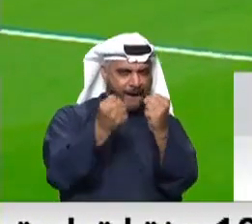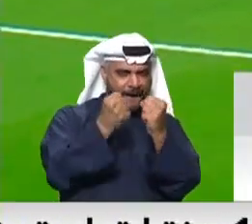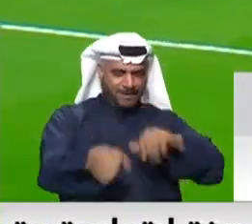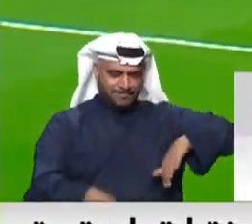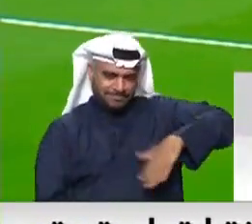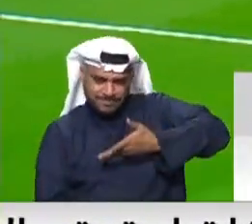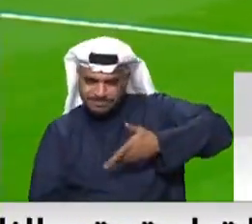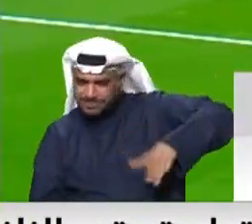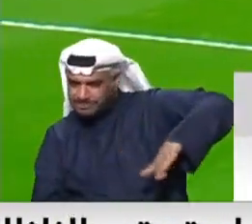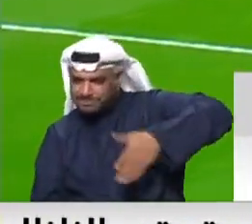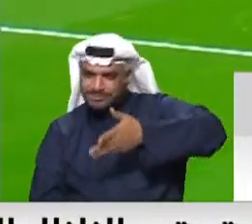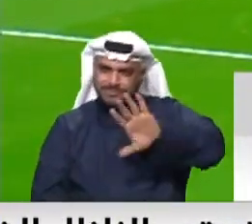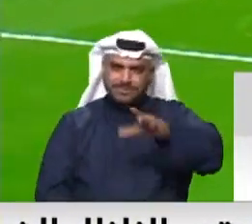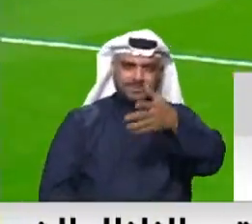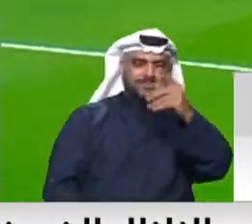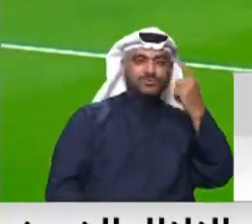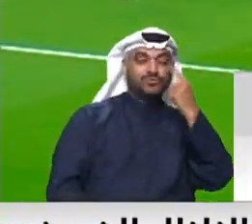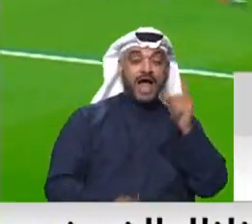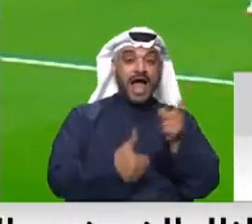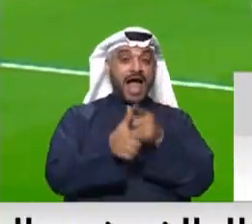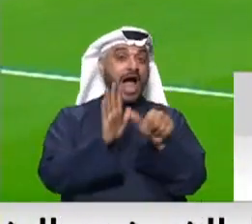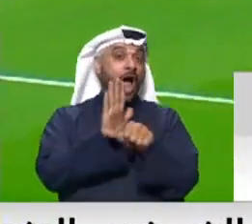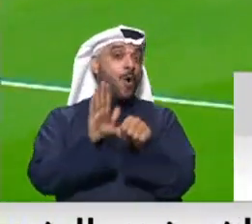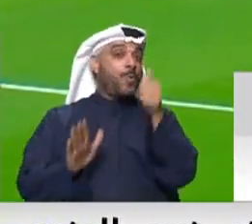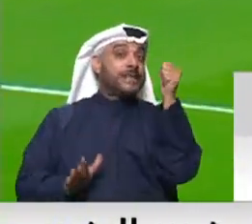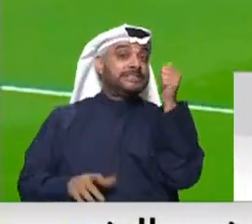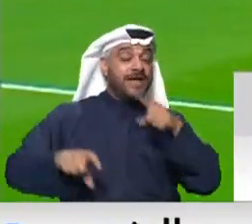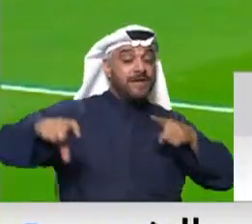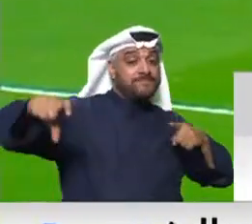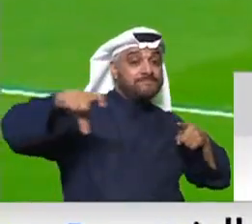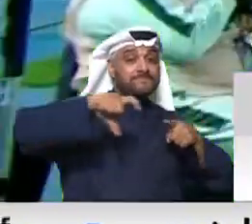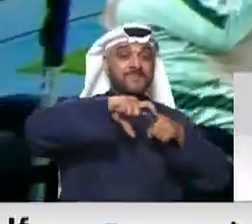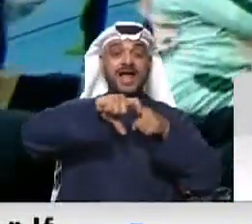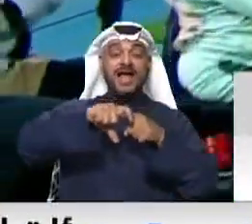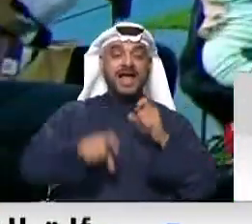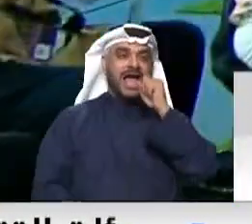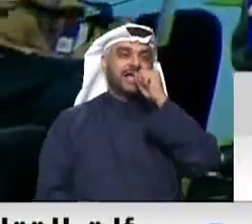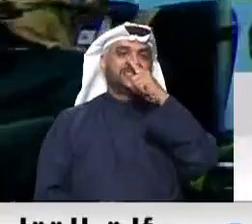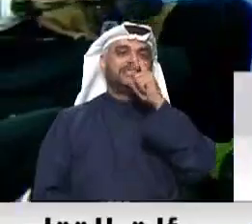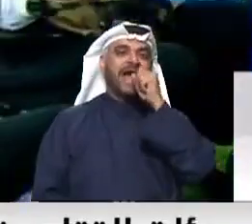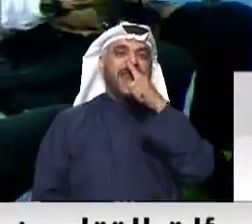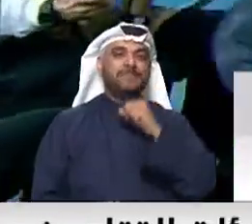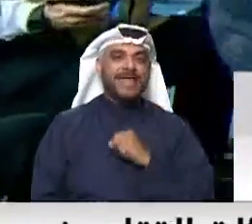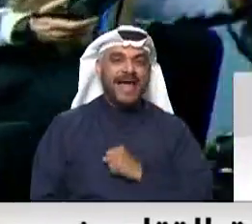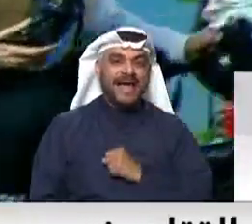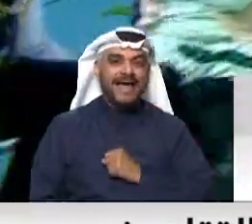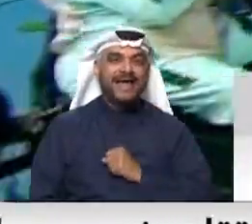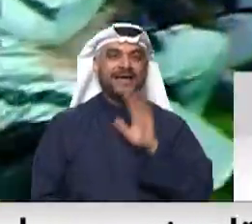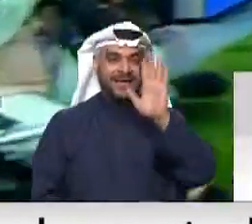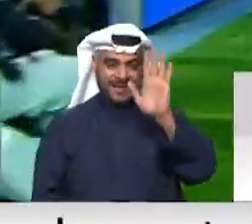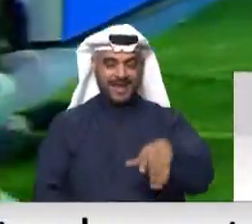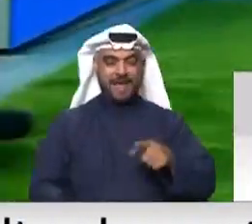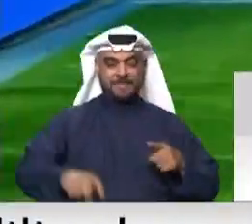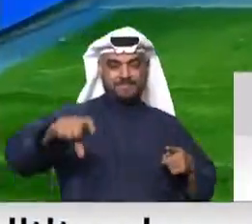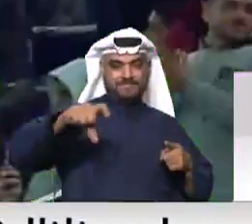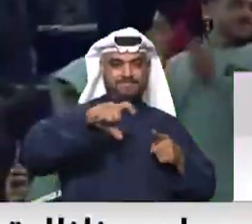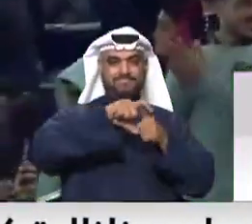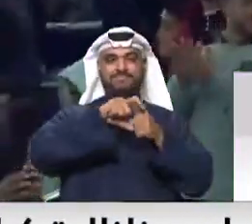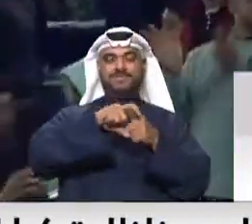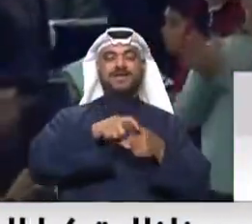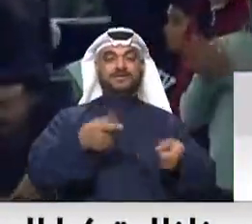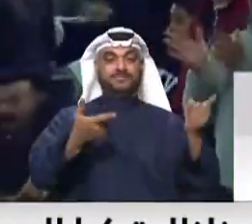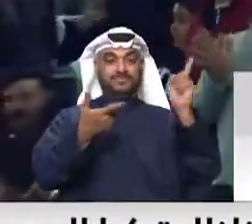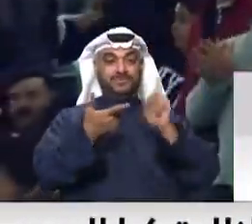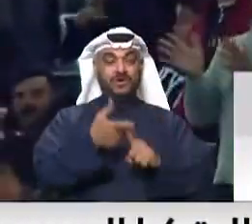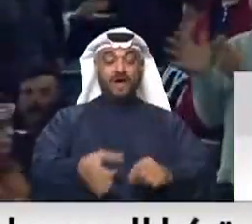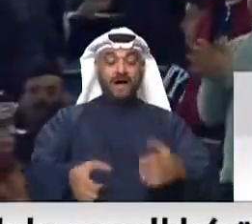حماسيا رائعا، شهد تقدم السلمية أولا بهدف أمضى عليه المحترف الكولومبي كارلوس رودريغيز